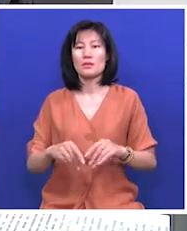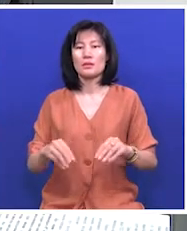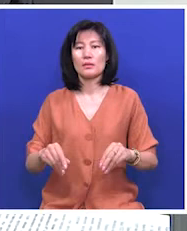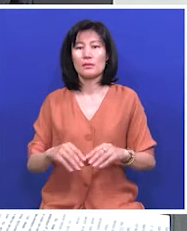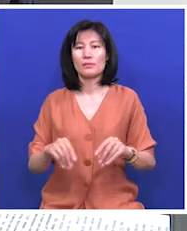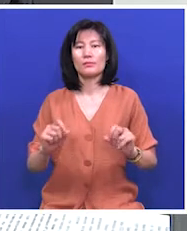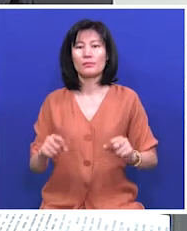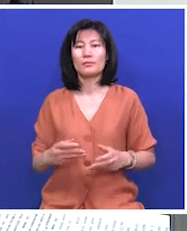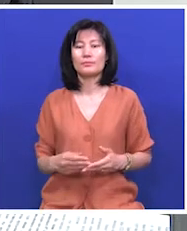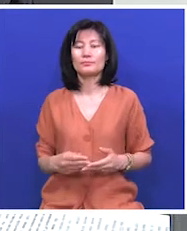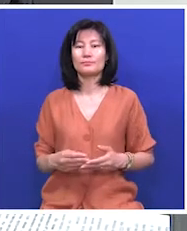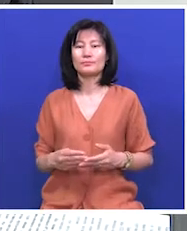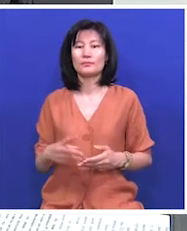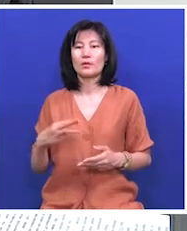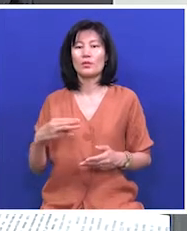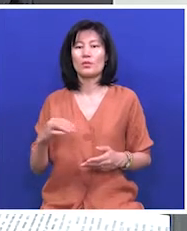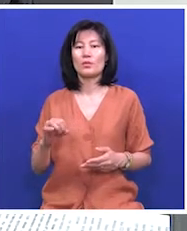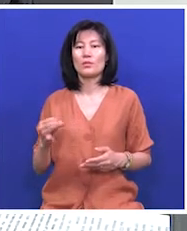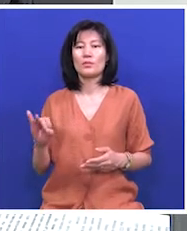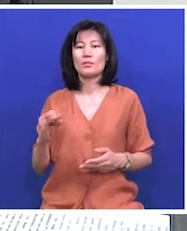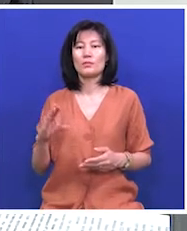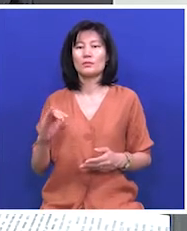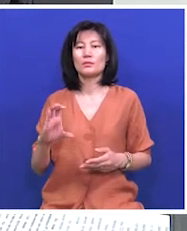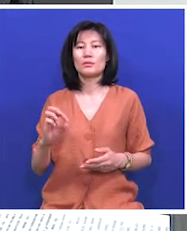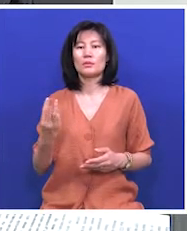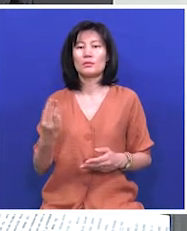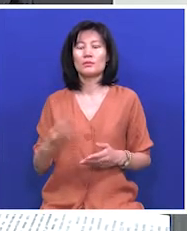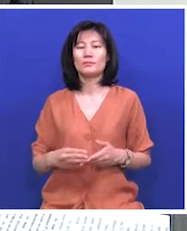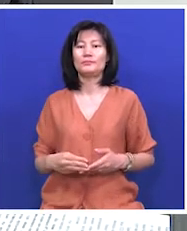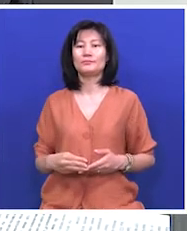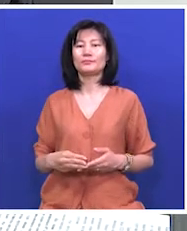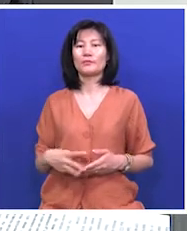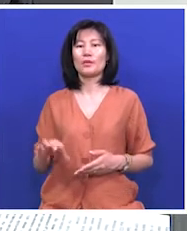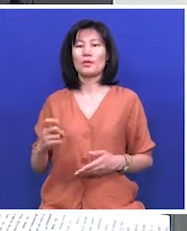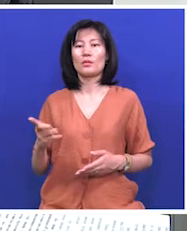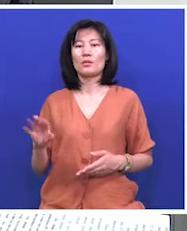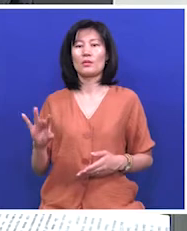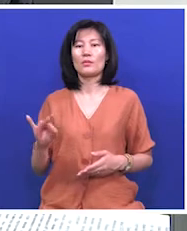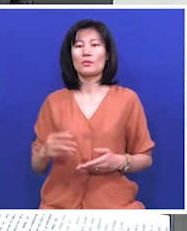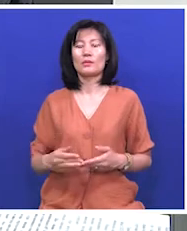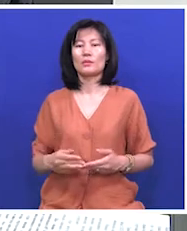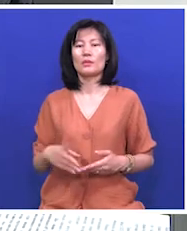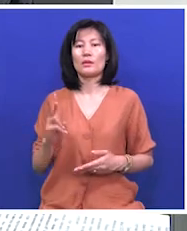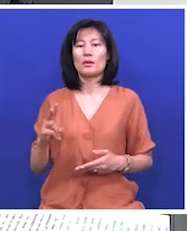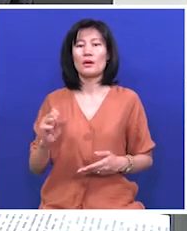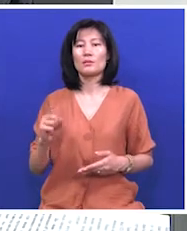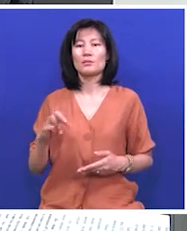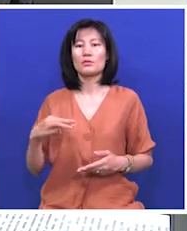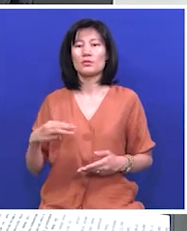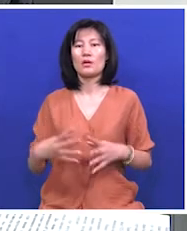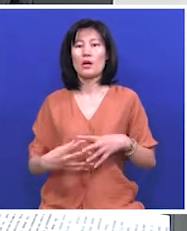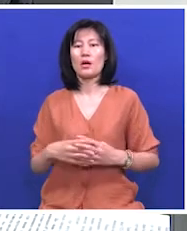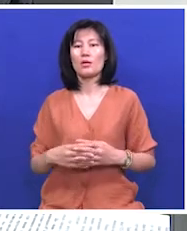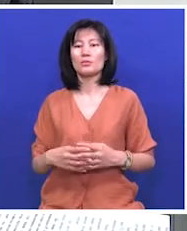Негізгі мынау Төлеби, Сарағаш, Ордабасы,